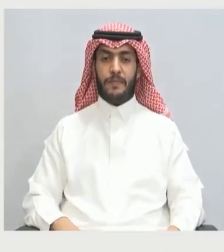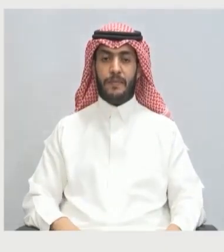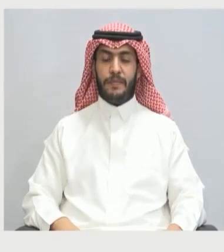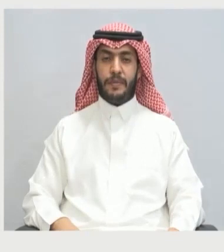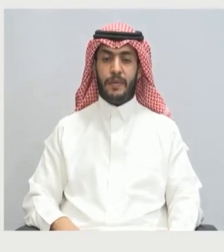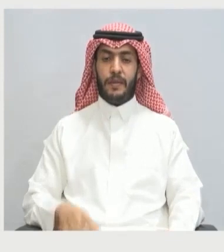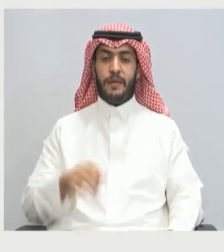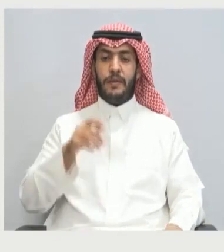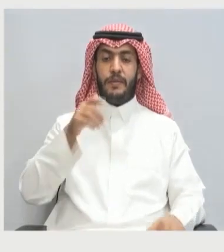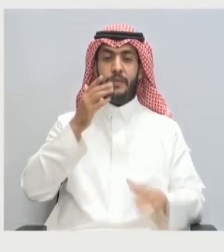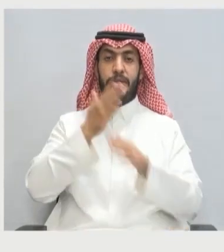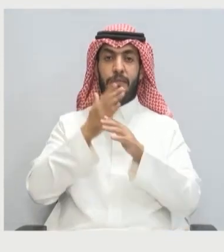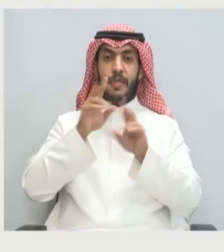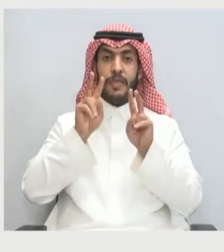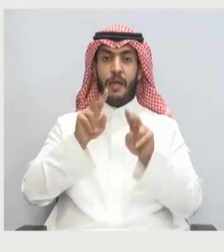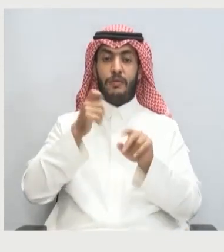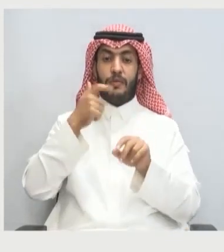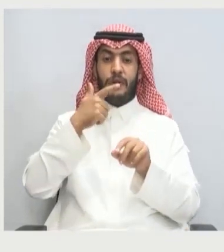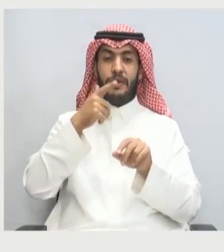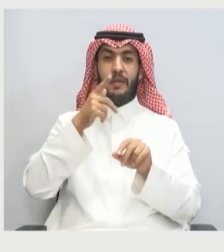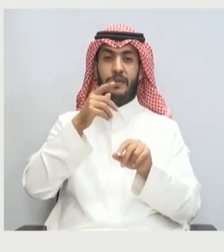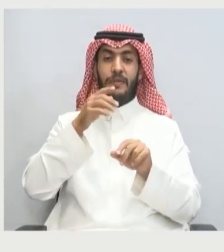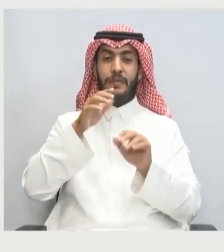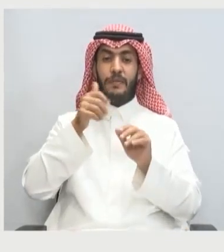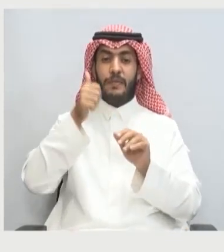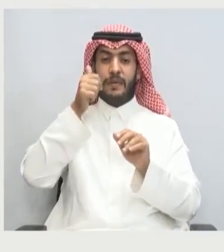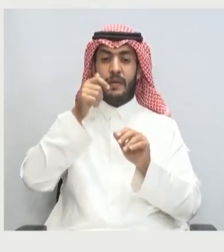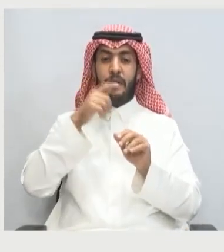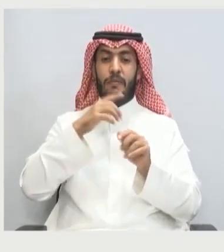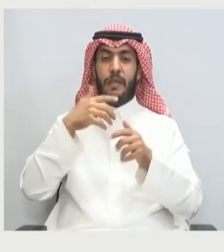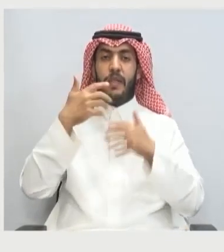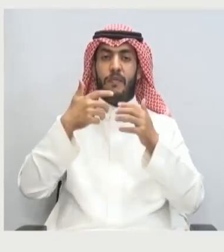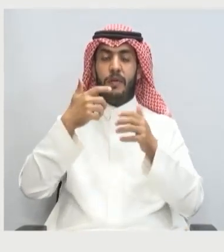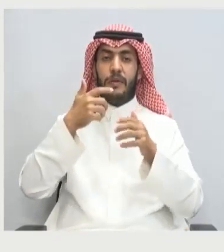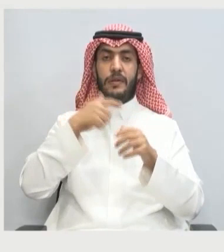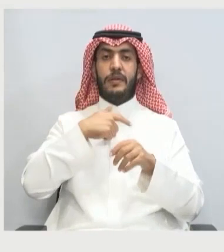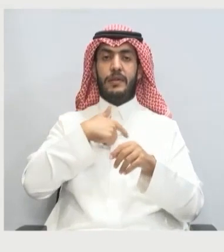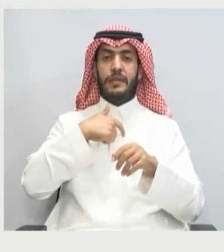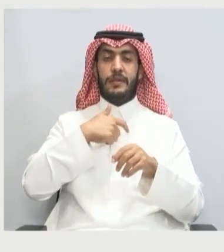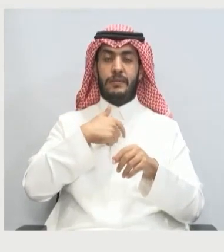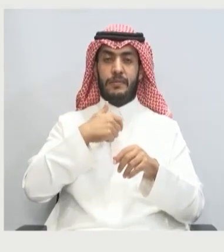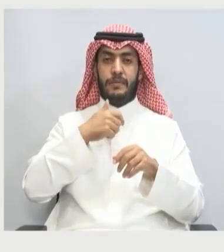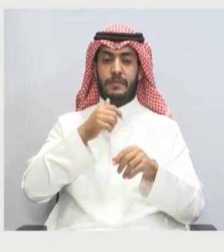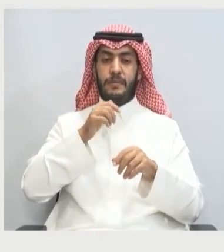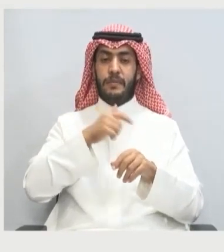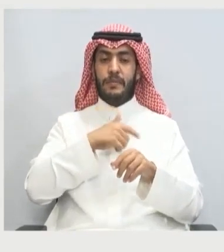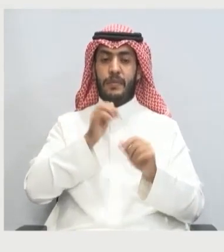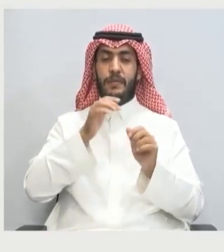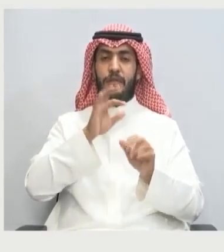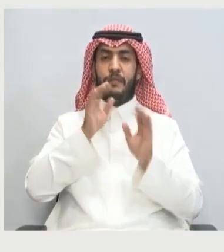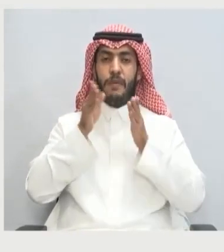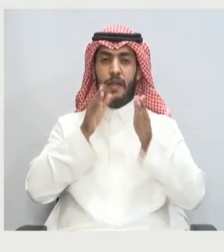تجريبيا احسنتم لان ثابت السرعه كذلك يصف سرعه التفاعل لذلك هو ايضا سيحدد